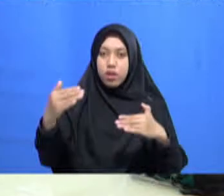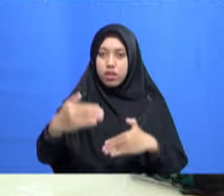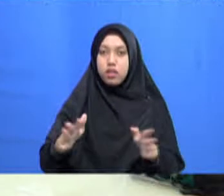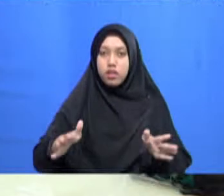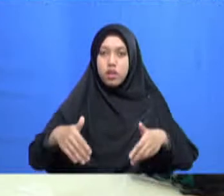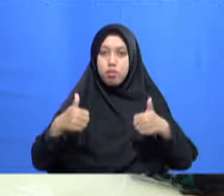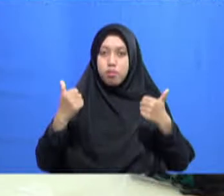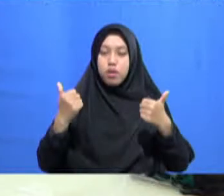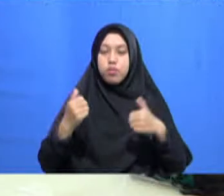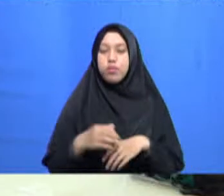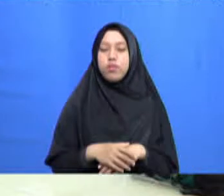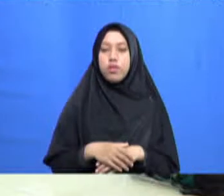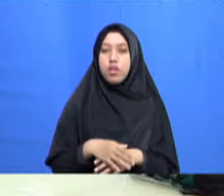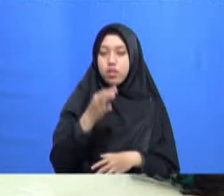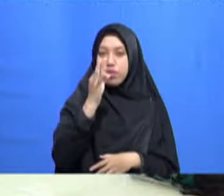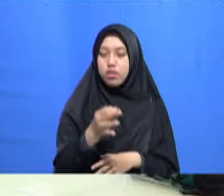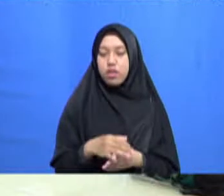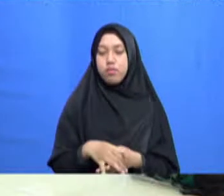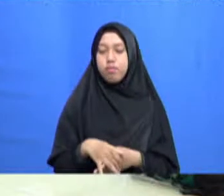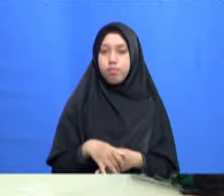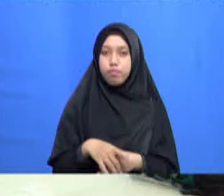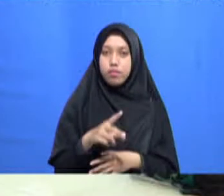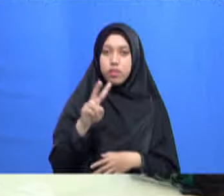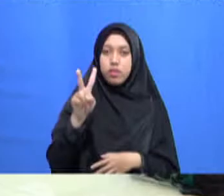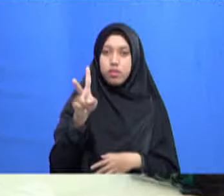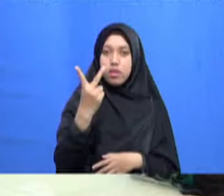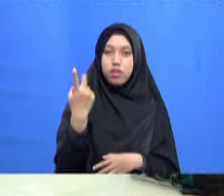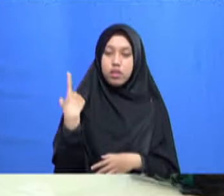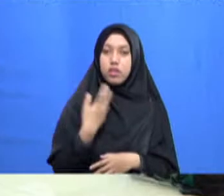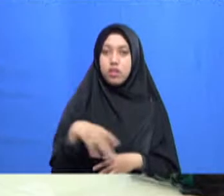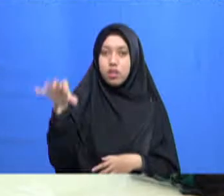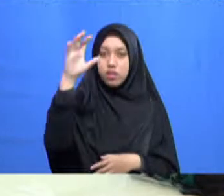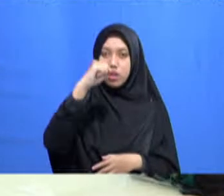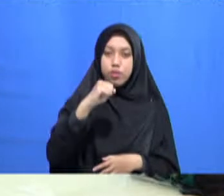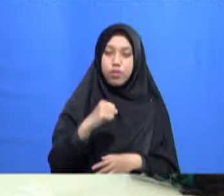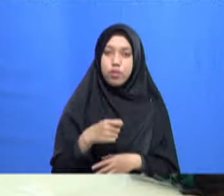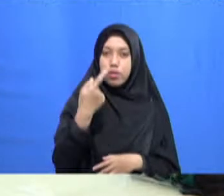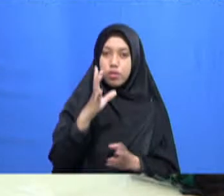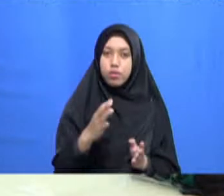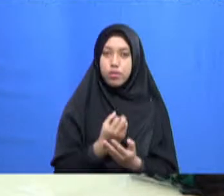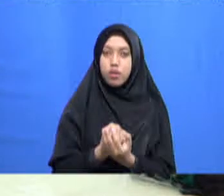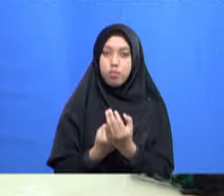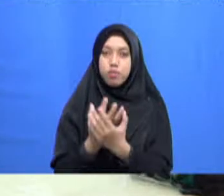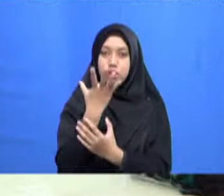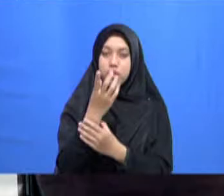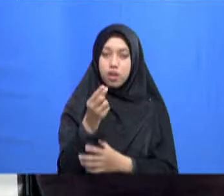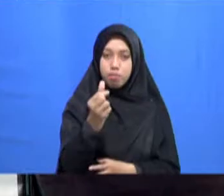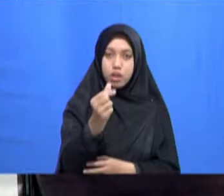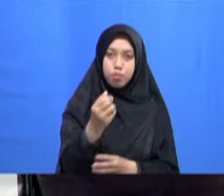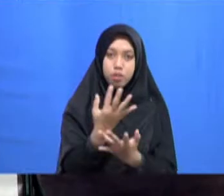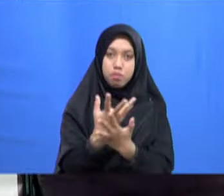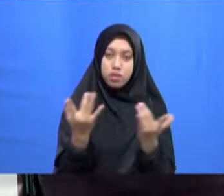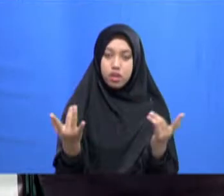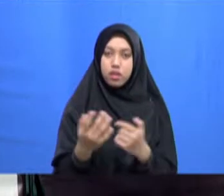problem-problem pembangun kota dan seterusnya. Yang kedua adalah kita tahu bahwa dalam rangka mengembangkan perekonomian masyarakat,